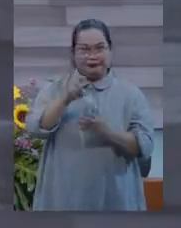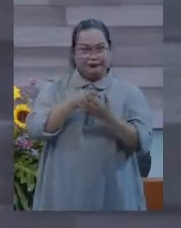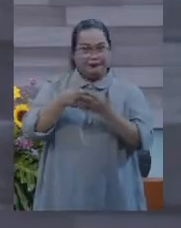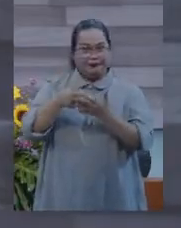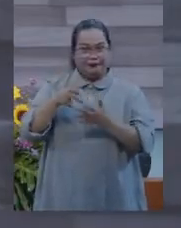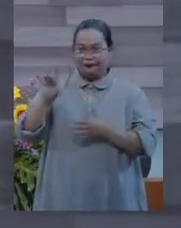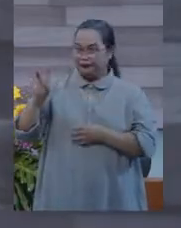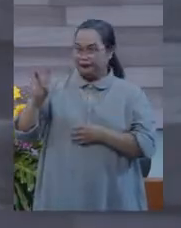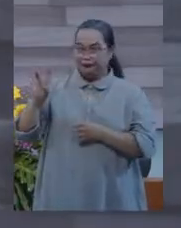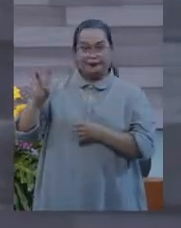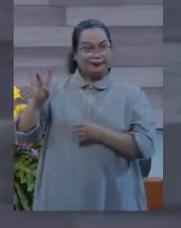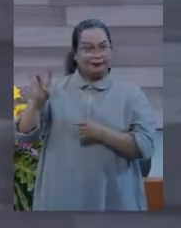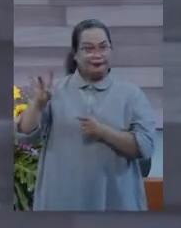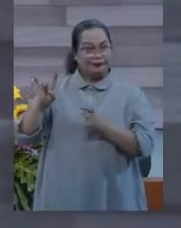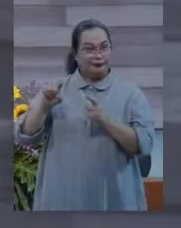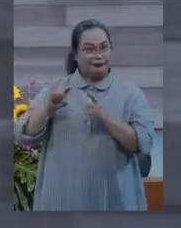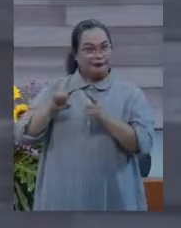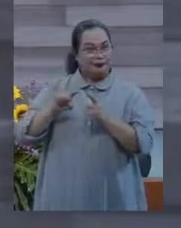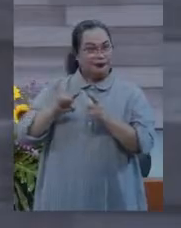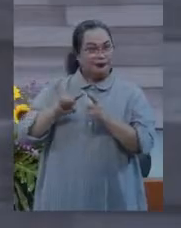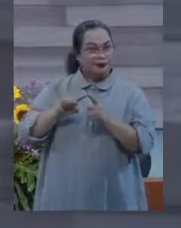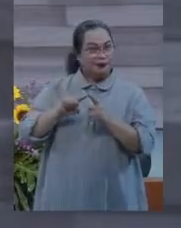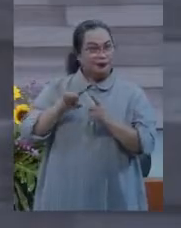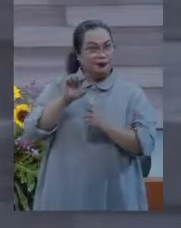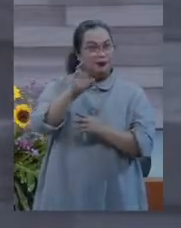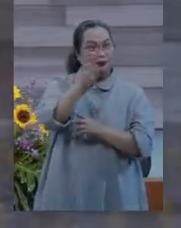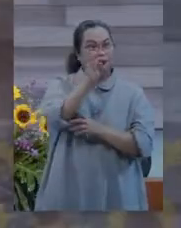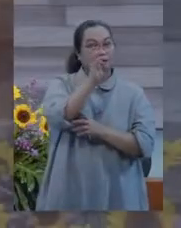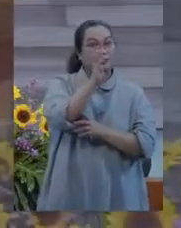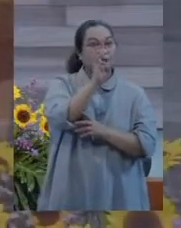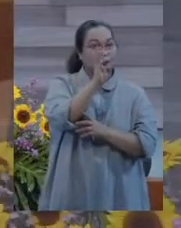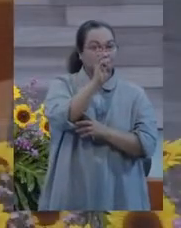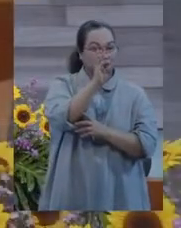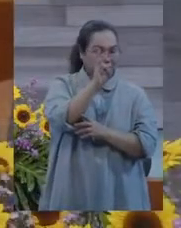verses 8 hanggang